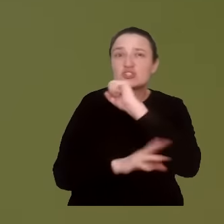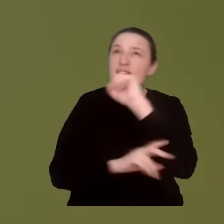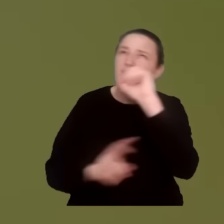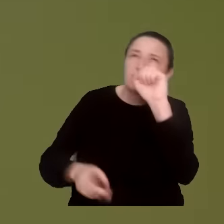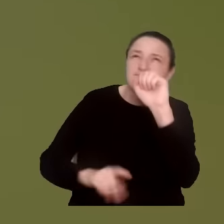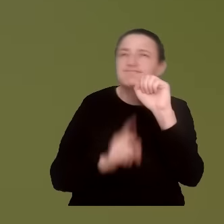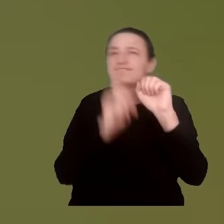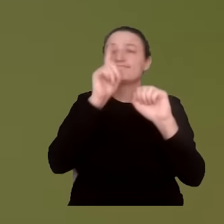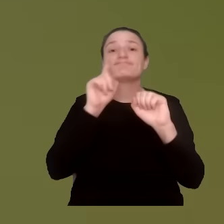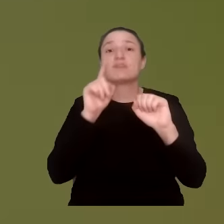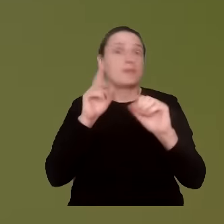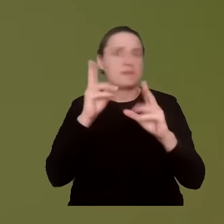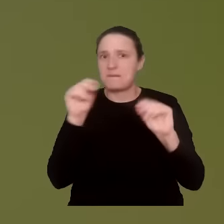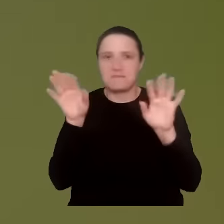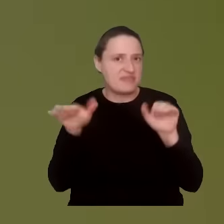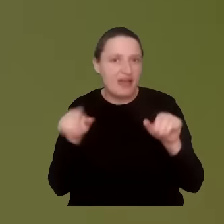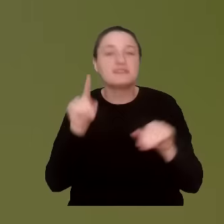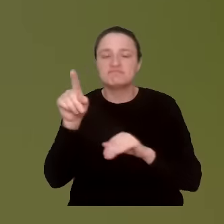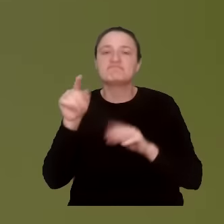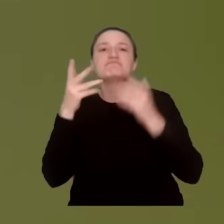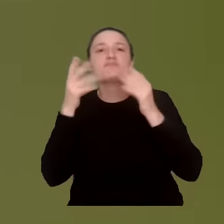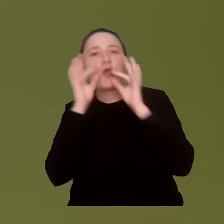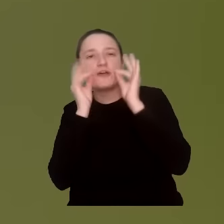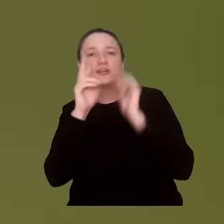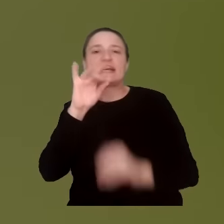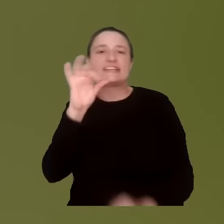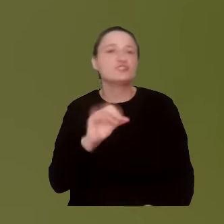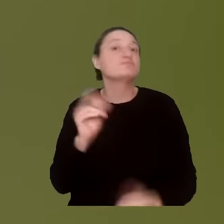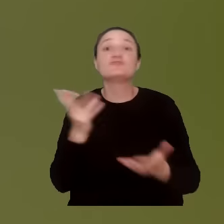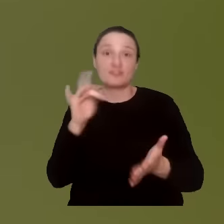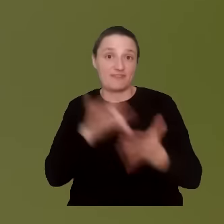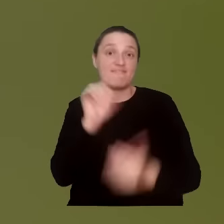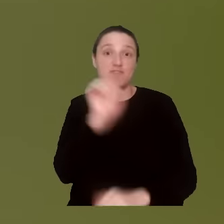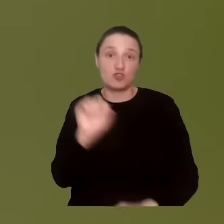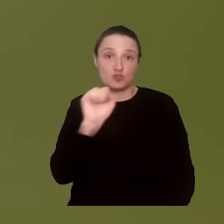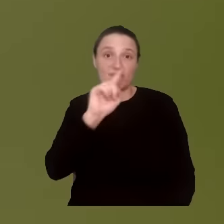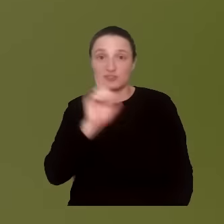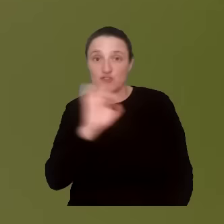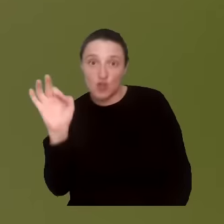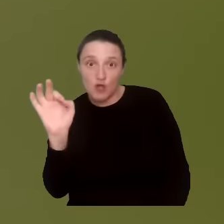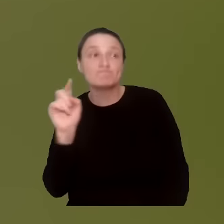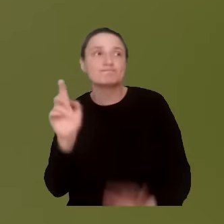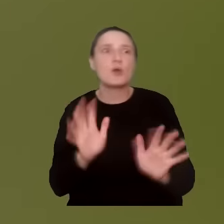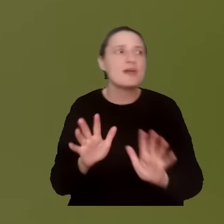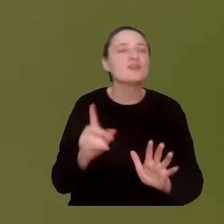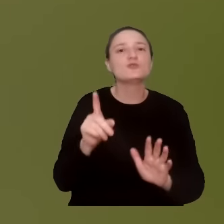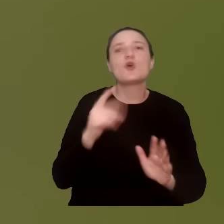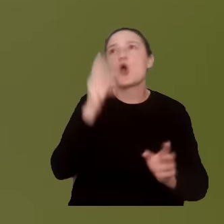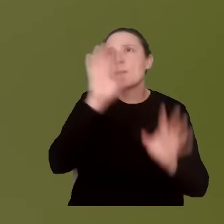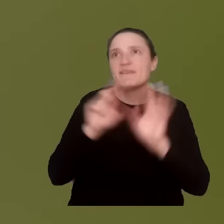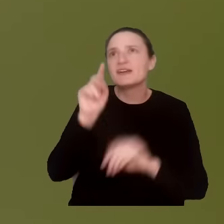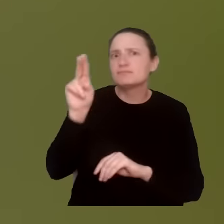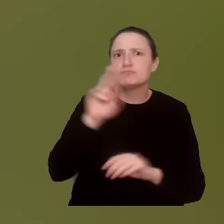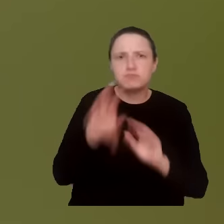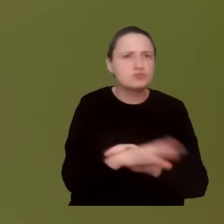nie trzeba być ptakiem, uważają te dwa rysie z wrocławskiego ogrodu zoologicznego. Ich opiekunowie często słyszą od odwiedzających, że wybieg rysi jest pusty.